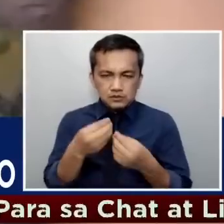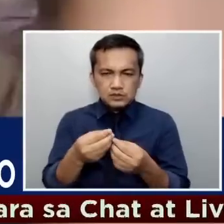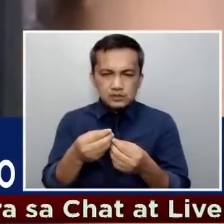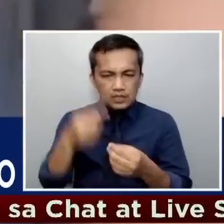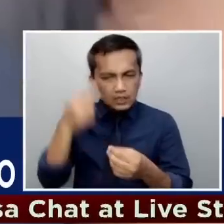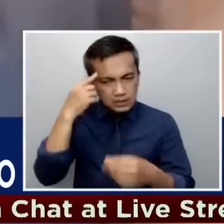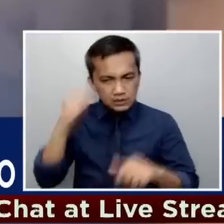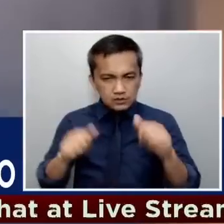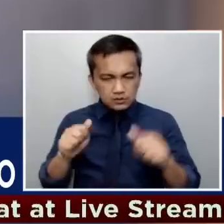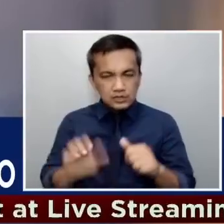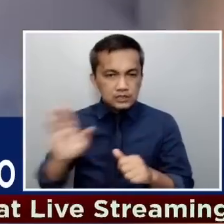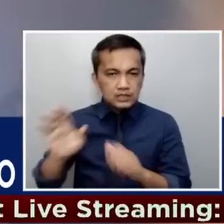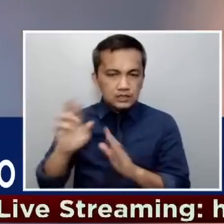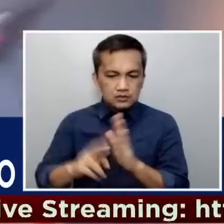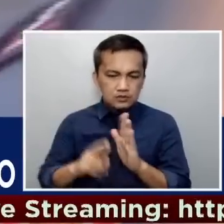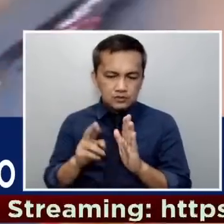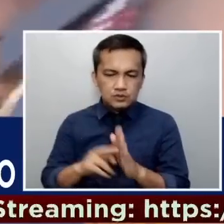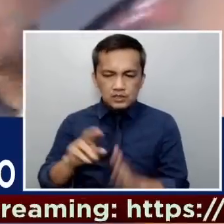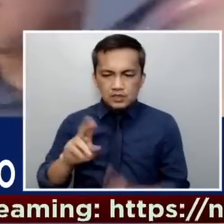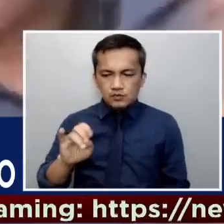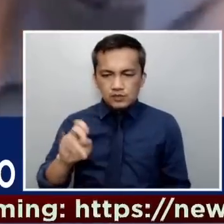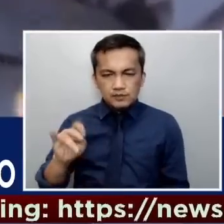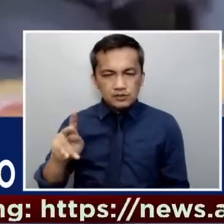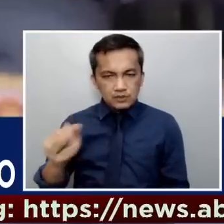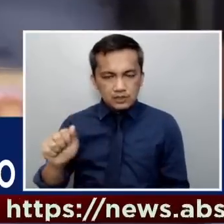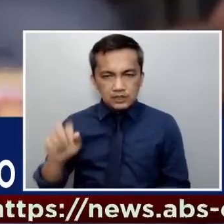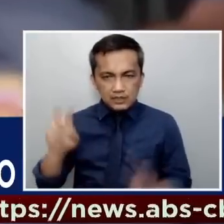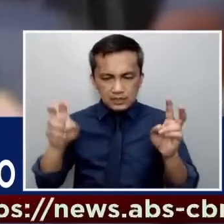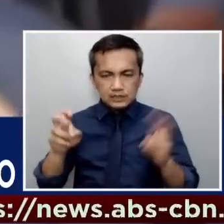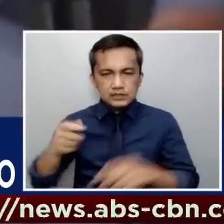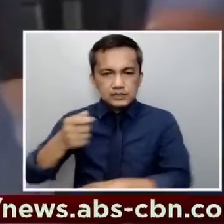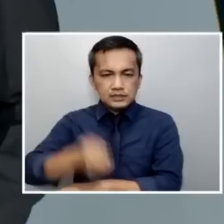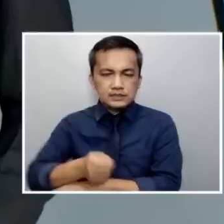kanyang papel ni Buenaventura bilang hukom.